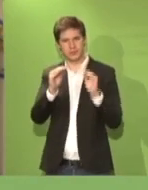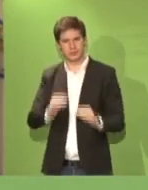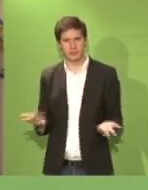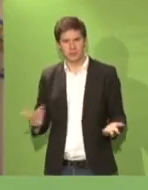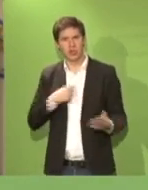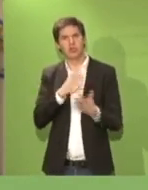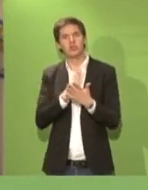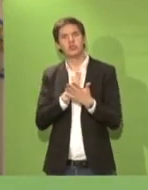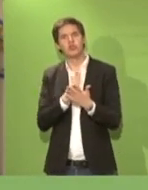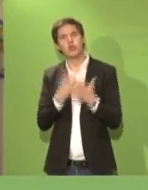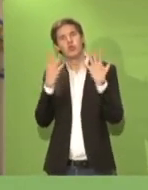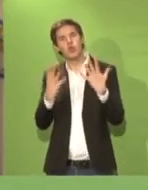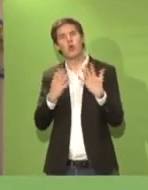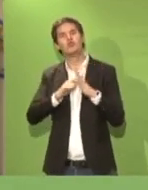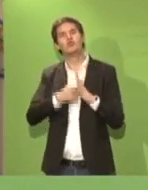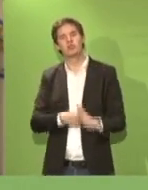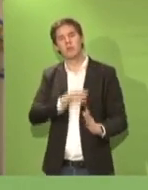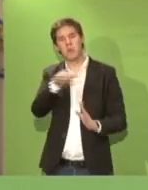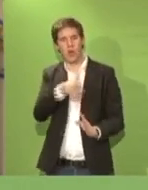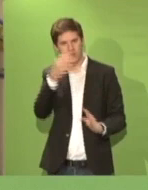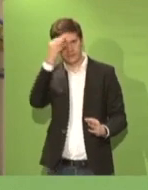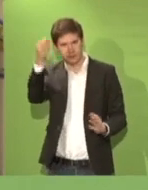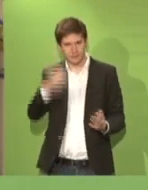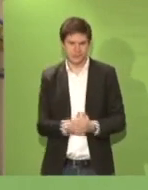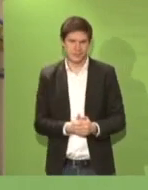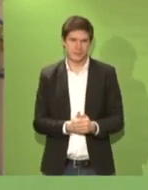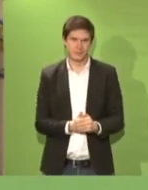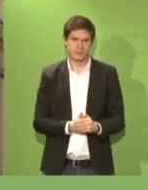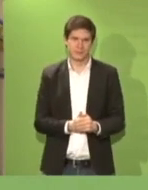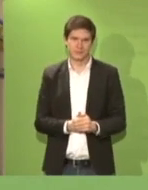9 Schlüsselprojekte definiert haben. Am